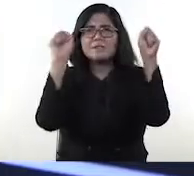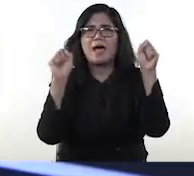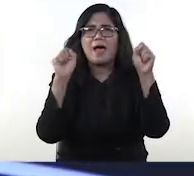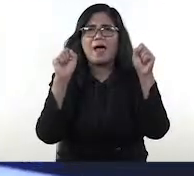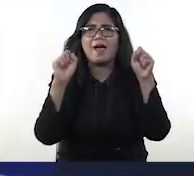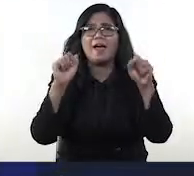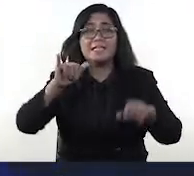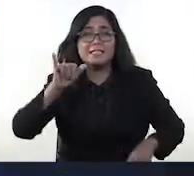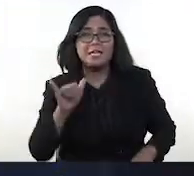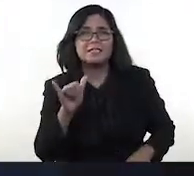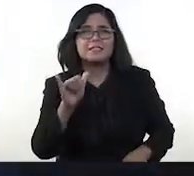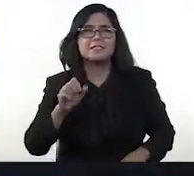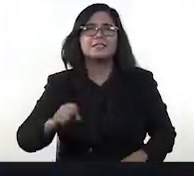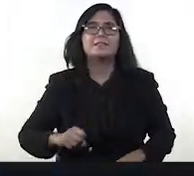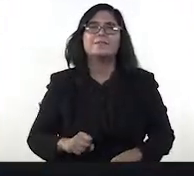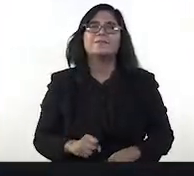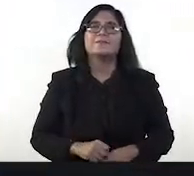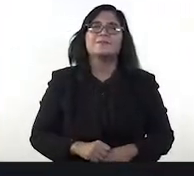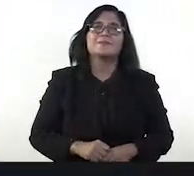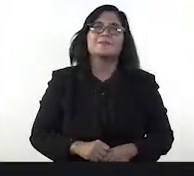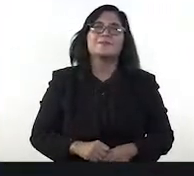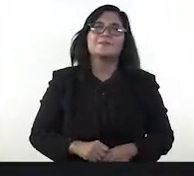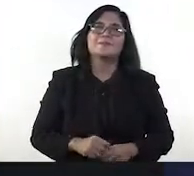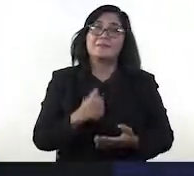uh get high